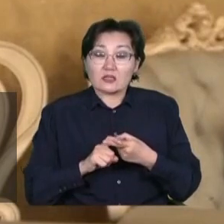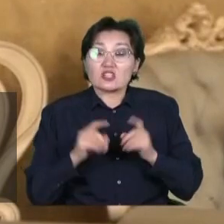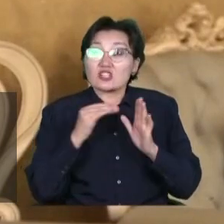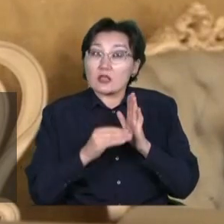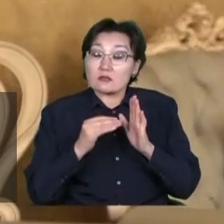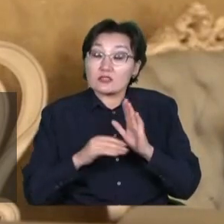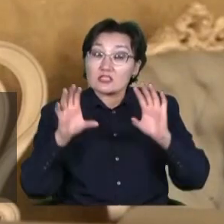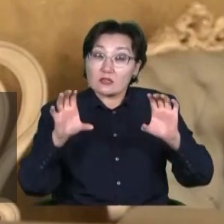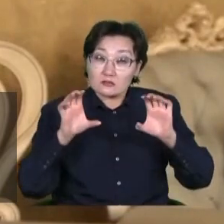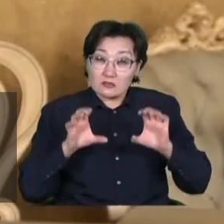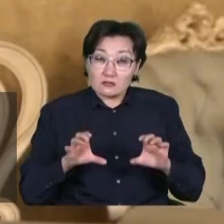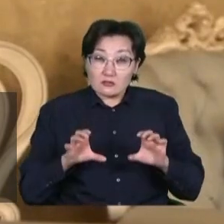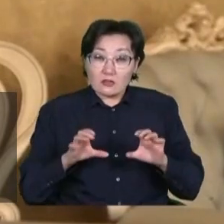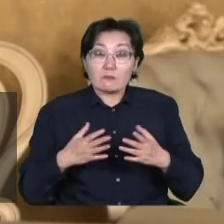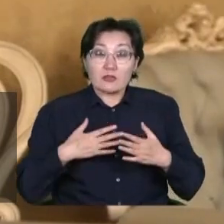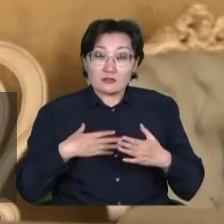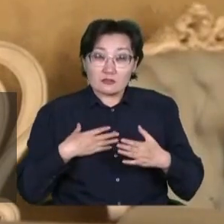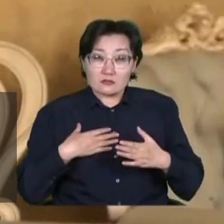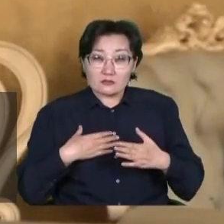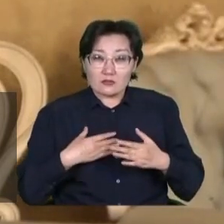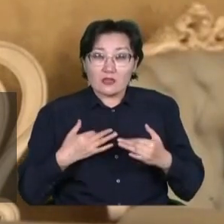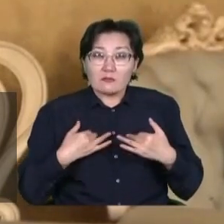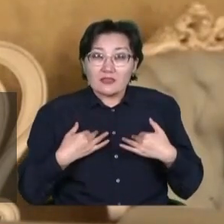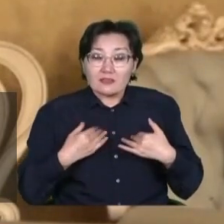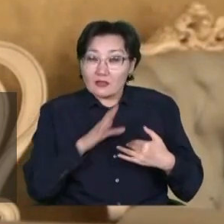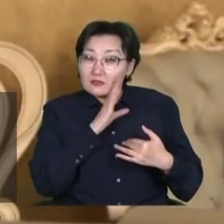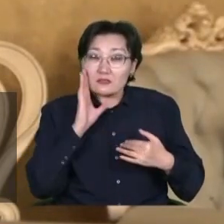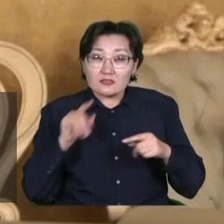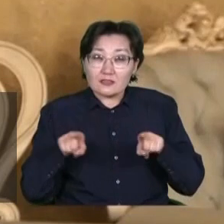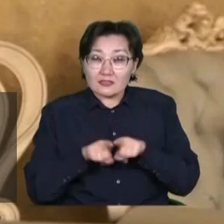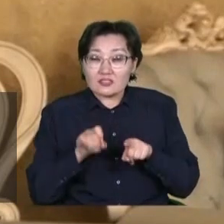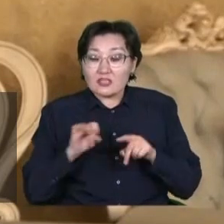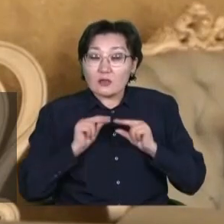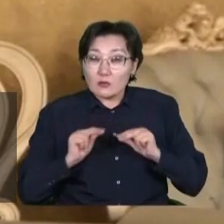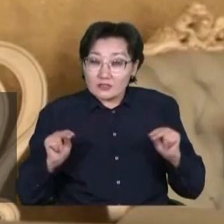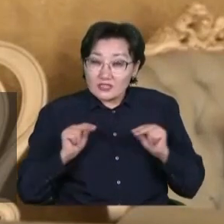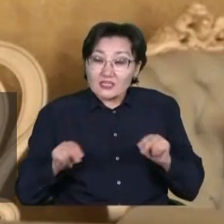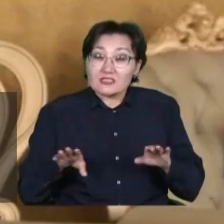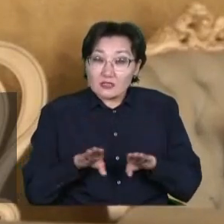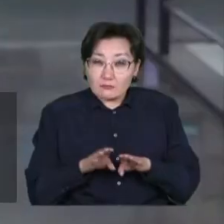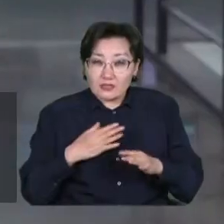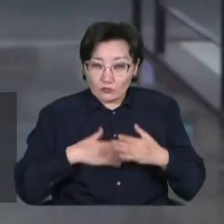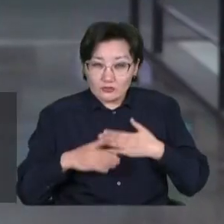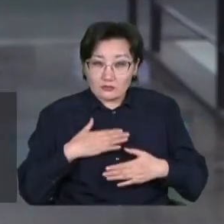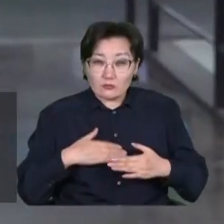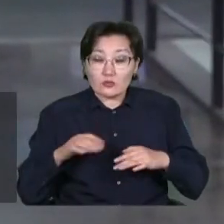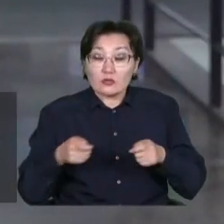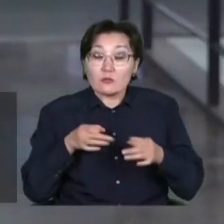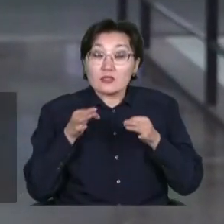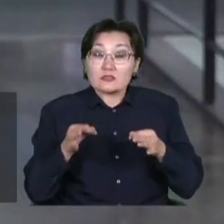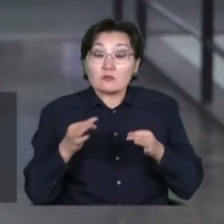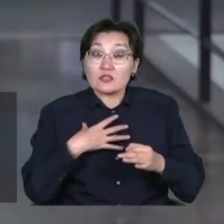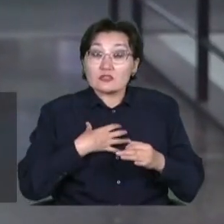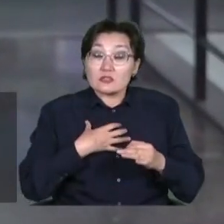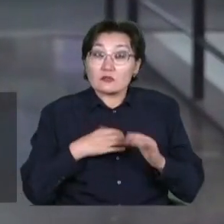заңдар мені ана ретінде де, ұстаз ретінде де қуантады. Президент айтқан тағы бір